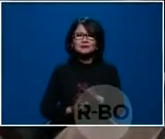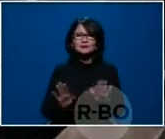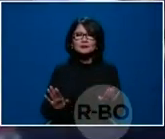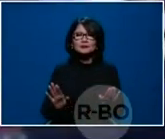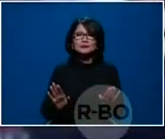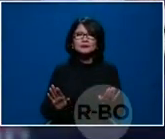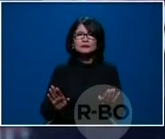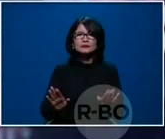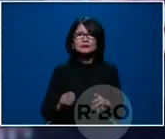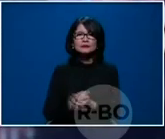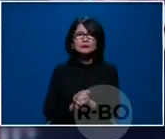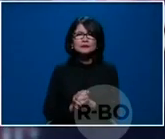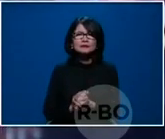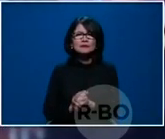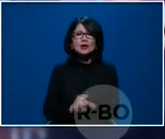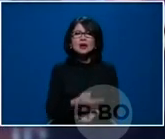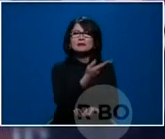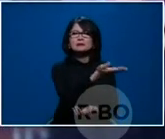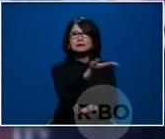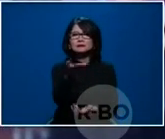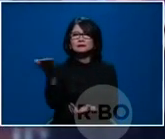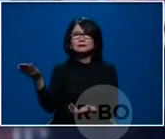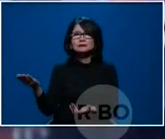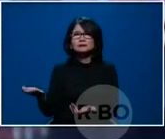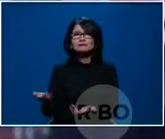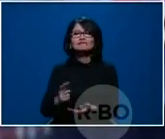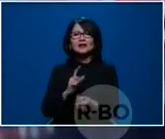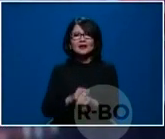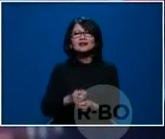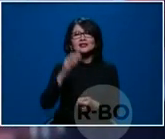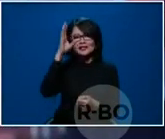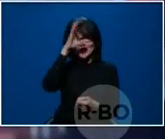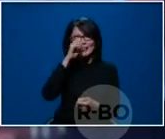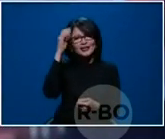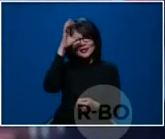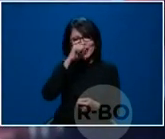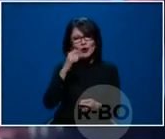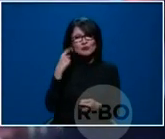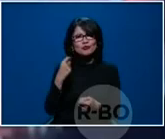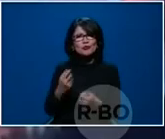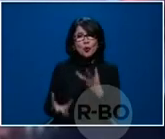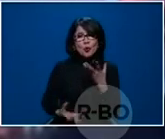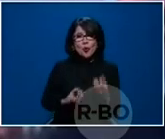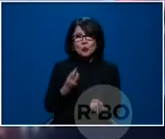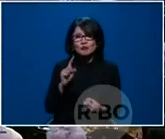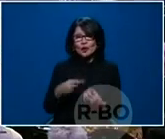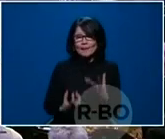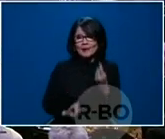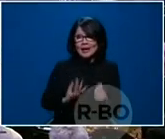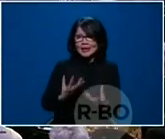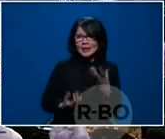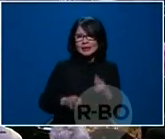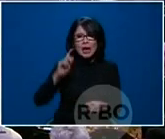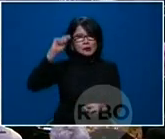ya hadirinhadirin yang ada di ruangan ini saya tahu situasinya mulai panas Tapi kita tetap mengacu kepada tata tertib